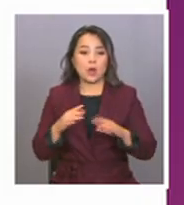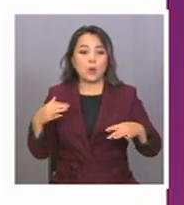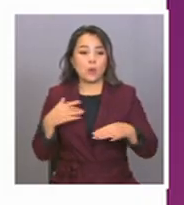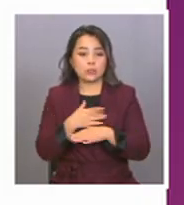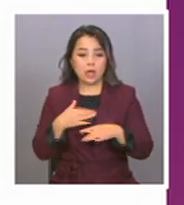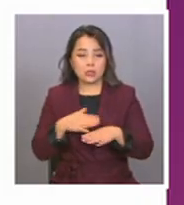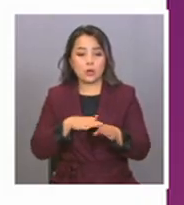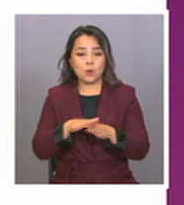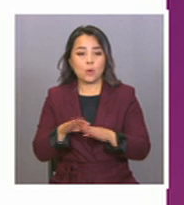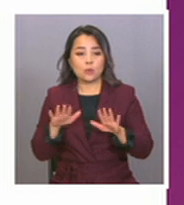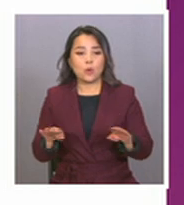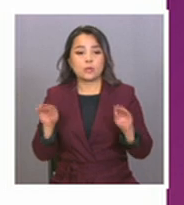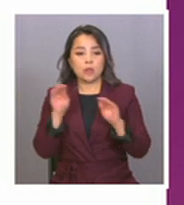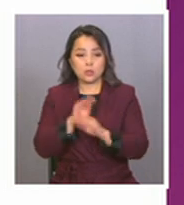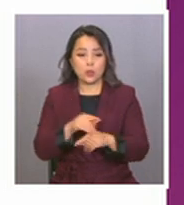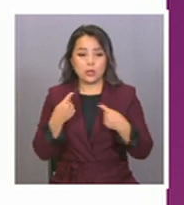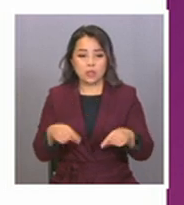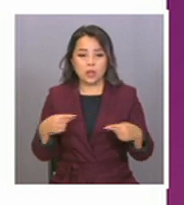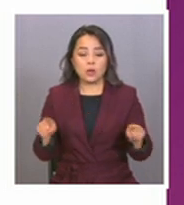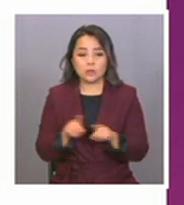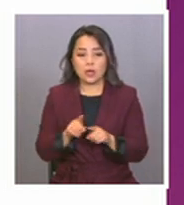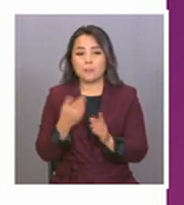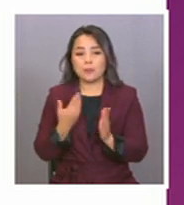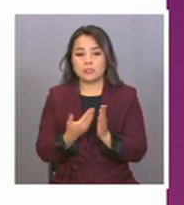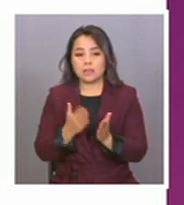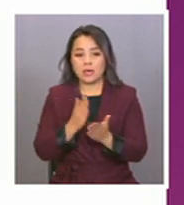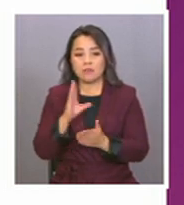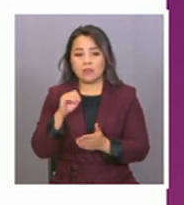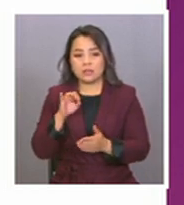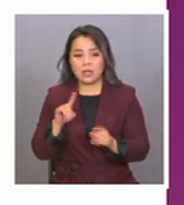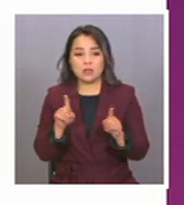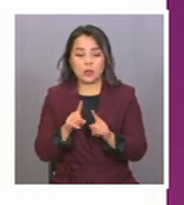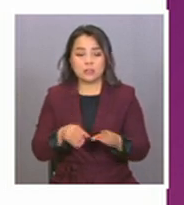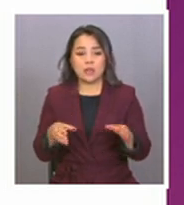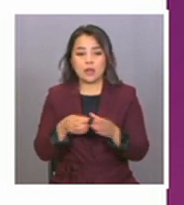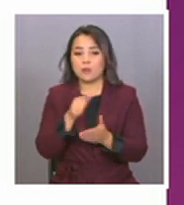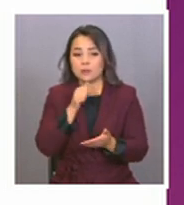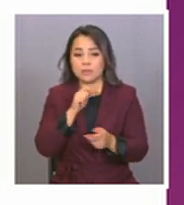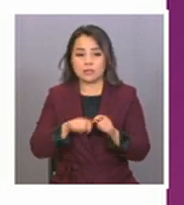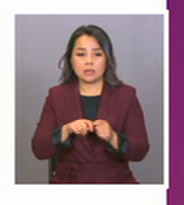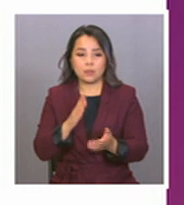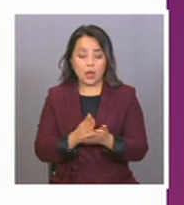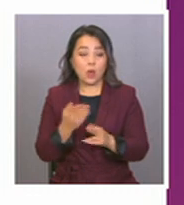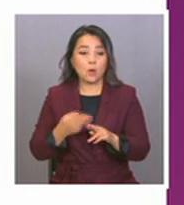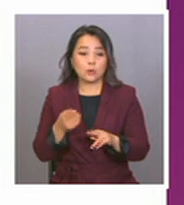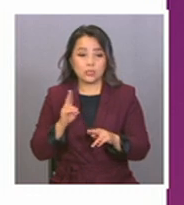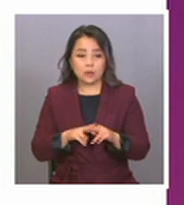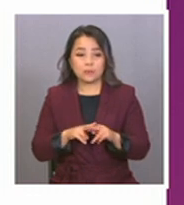орын ауыстыруы және тағы басқа осындай мысалдар векторлық шамаға мысал болады. Онда